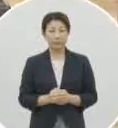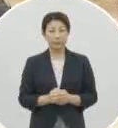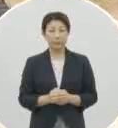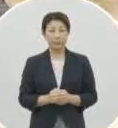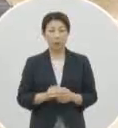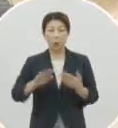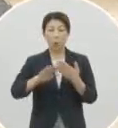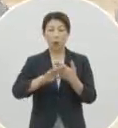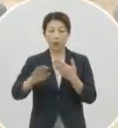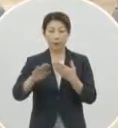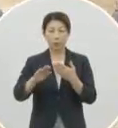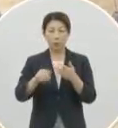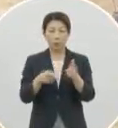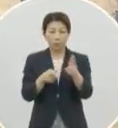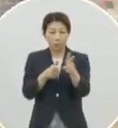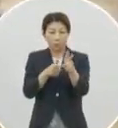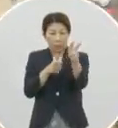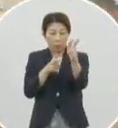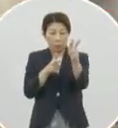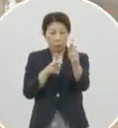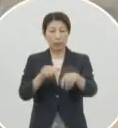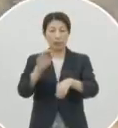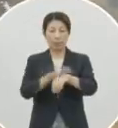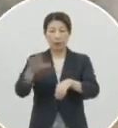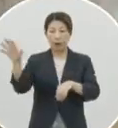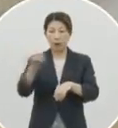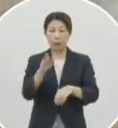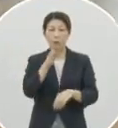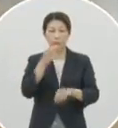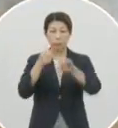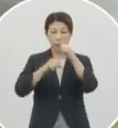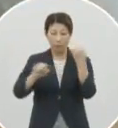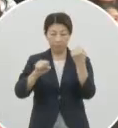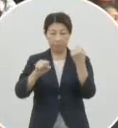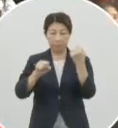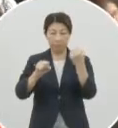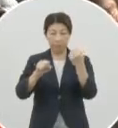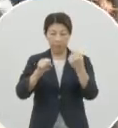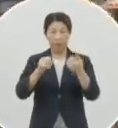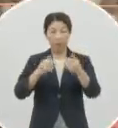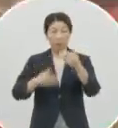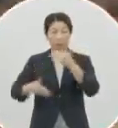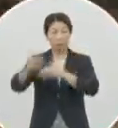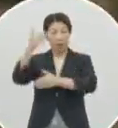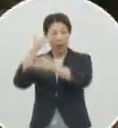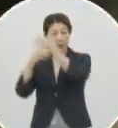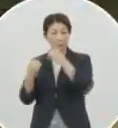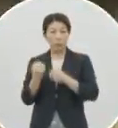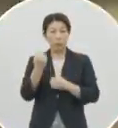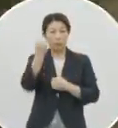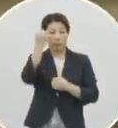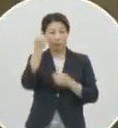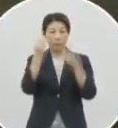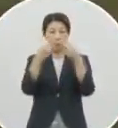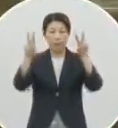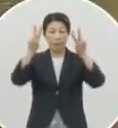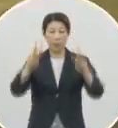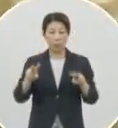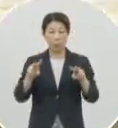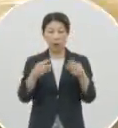ょ。他にも火縄銃や鷹狩りの実演など、戦国のロマンを感じるイベントが盛りだく